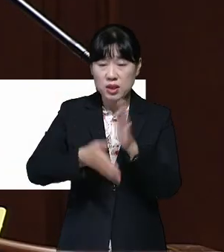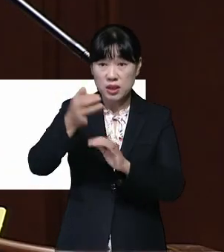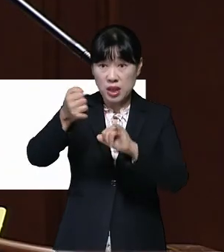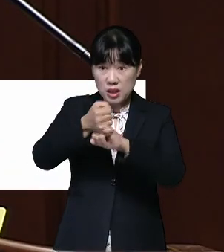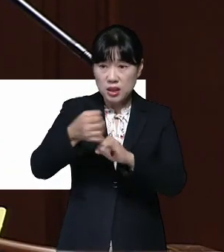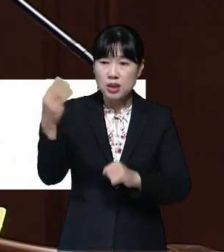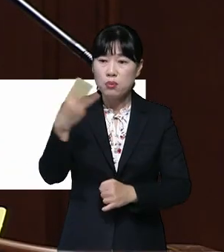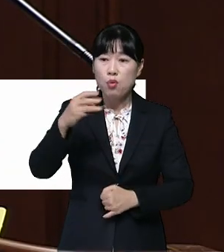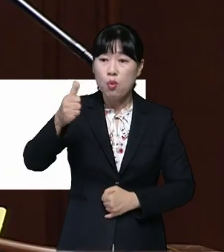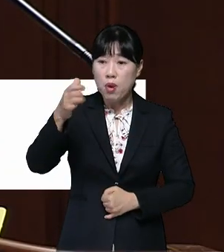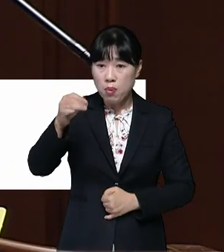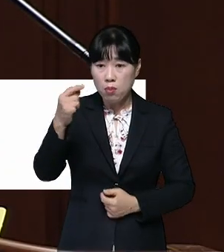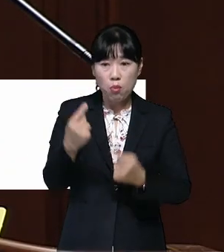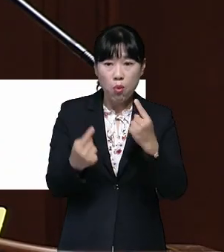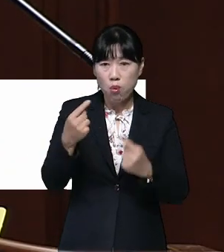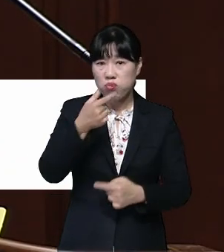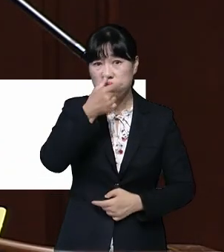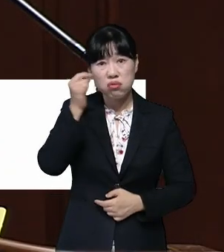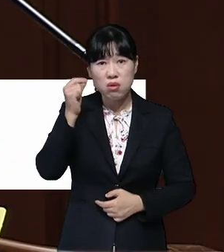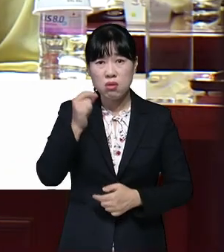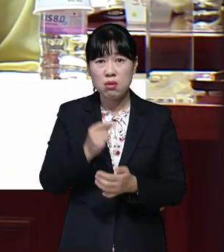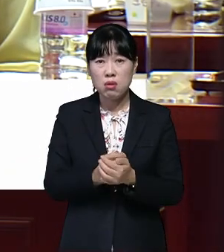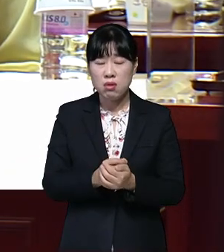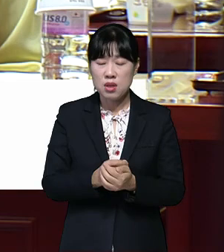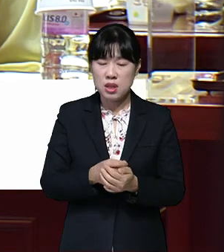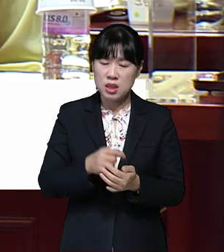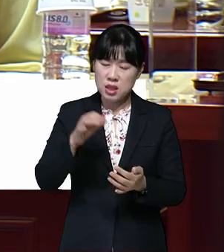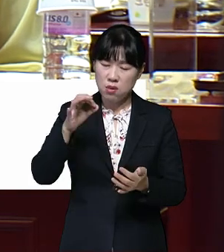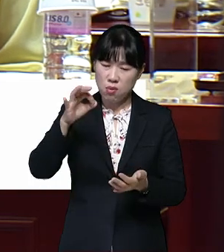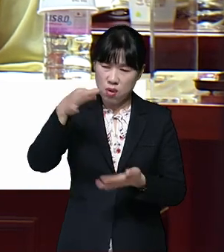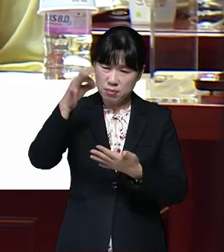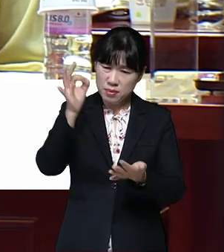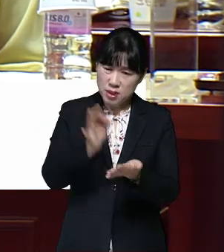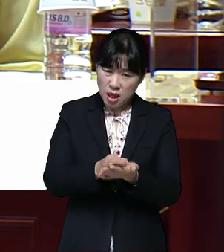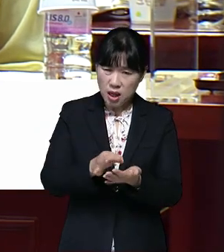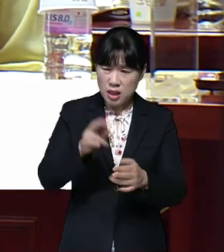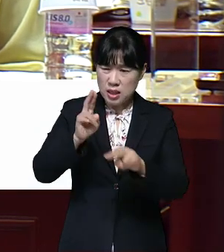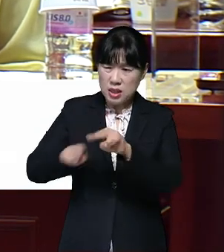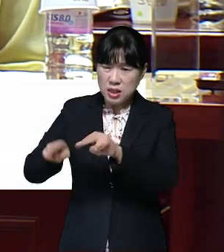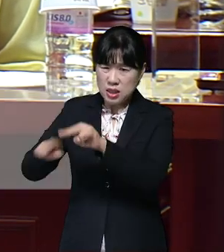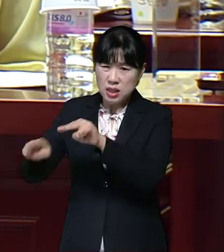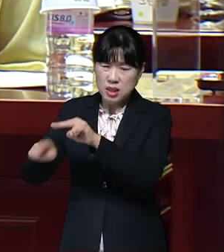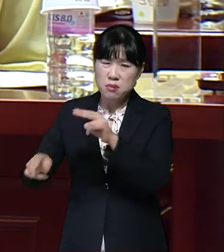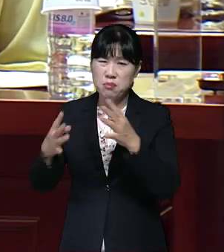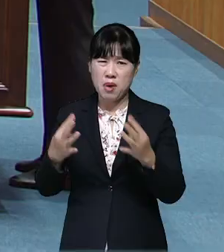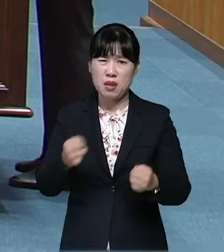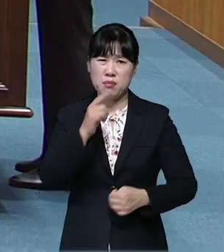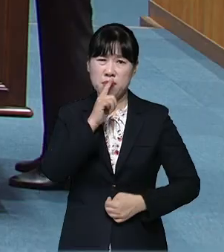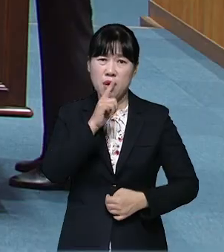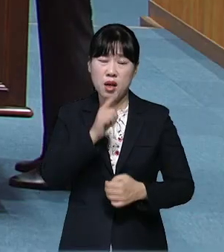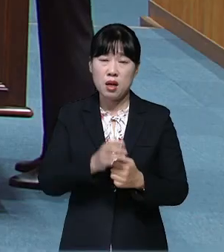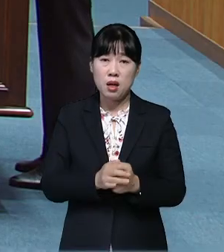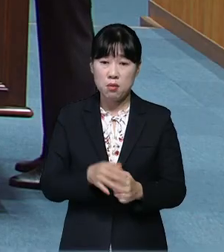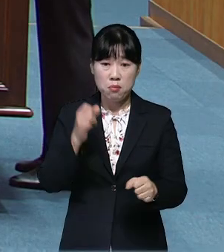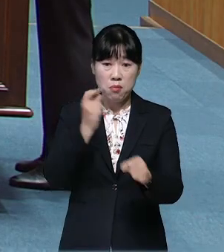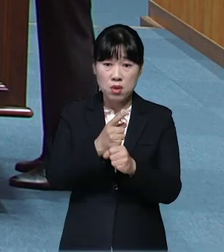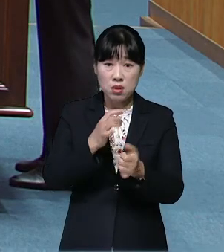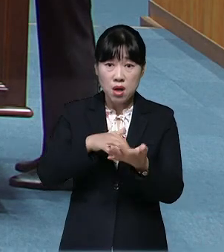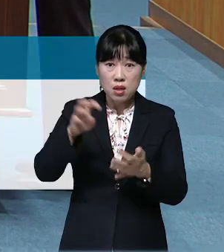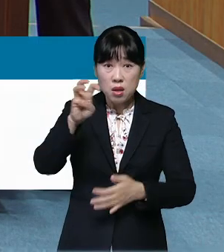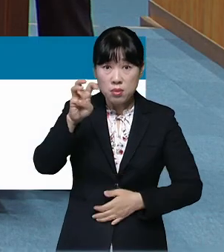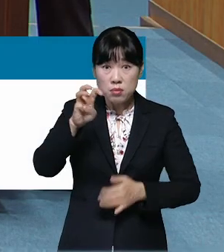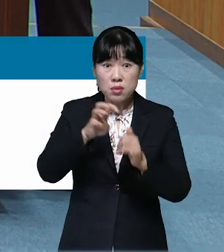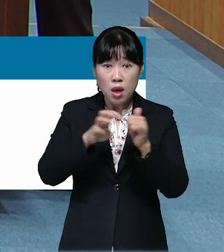약속했던 3,500만 원에 미치지 못한다며 낮은 연봉에 퇴사도 잇따르고 있다고 지적했습니다. 벌써 30명